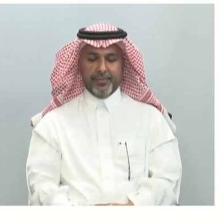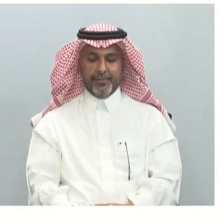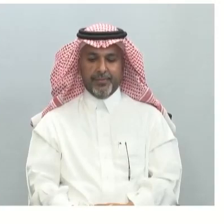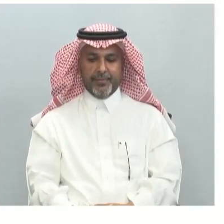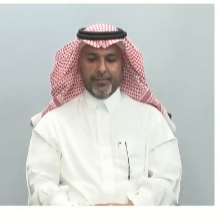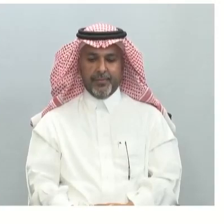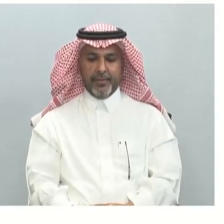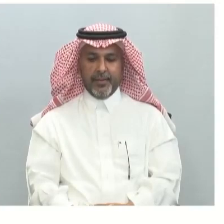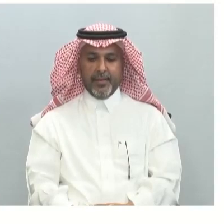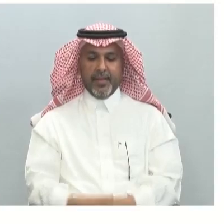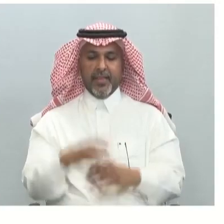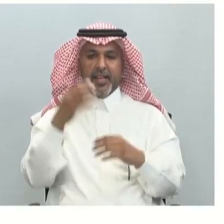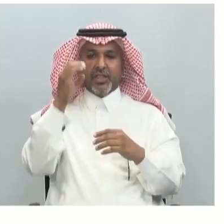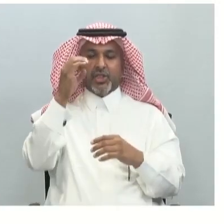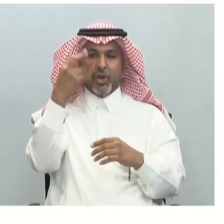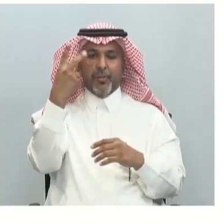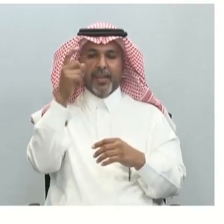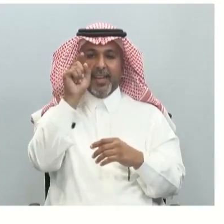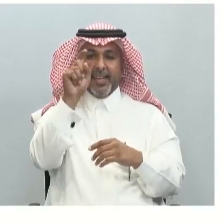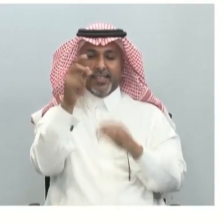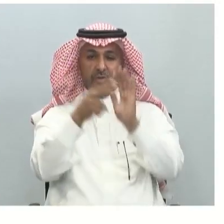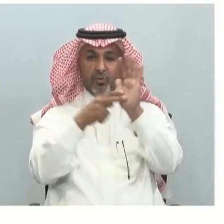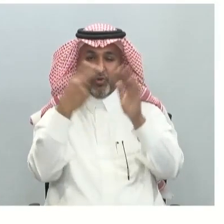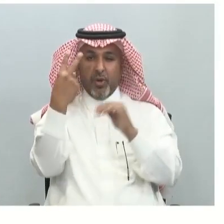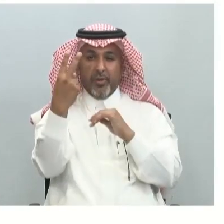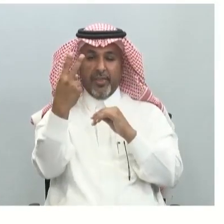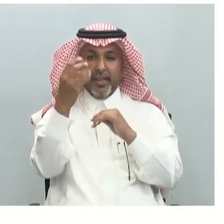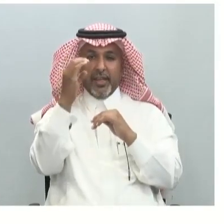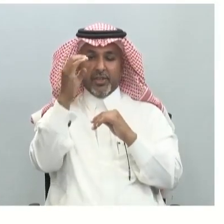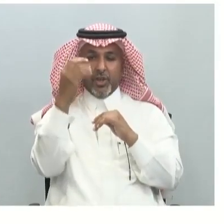اذا حل المعادله اكس تساوي اثنين